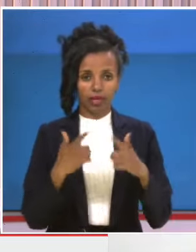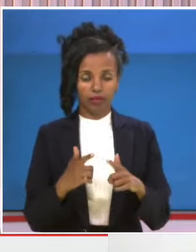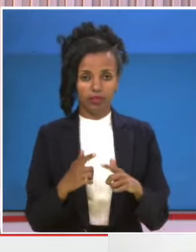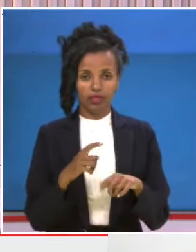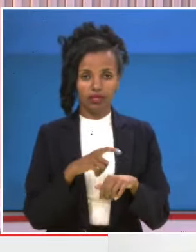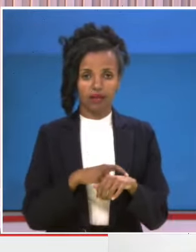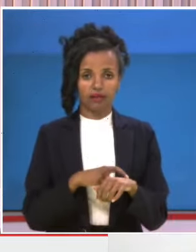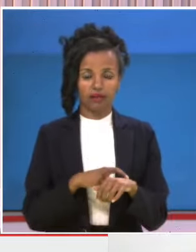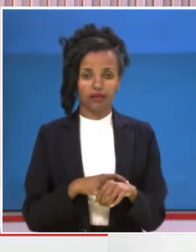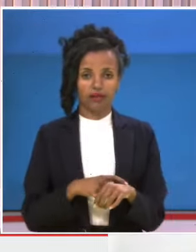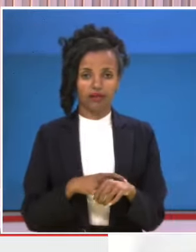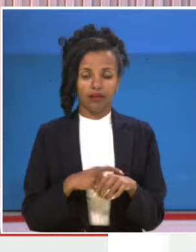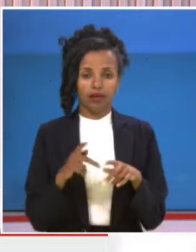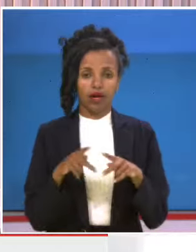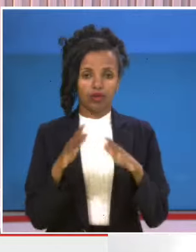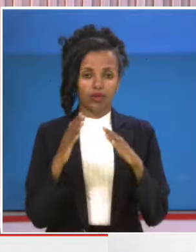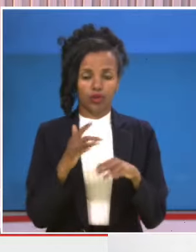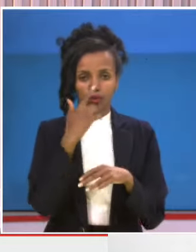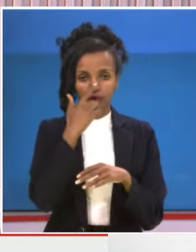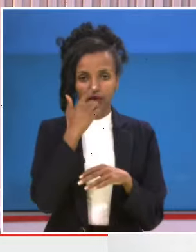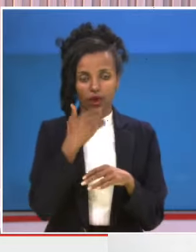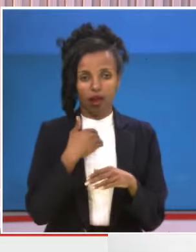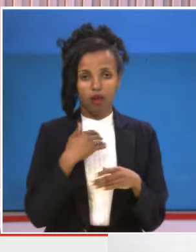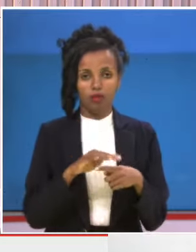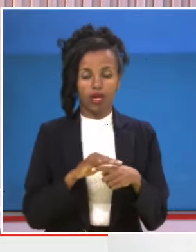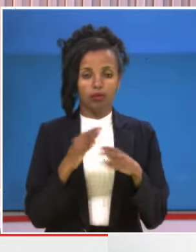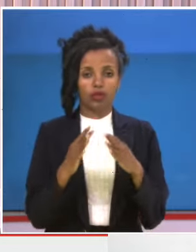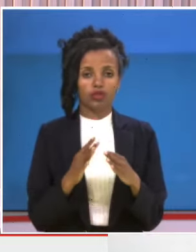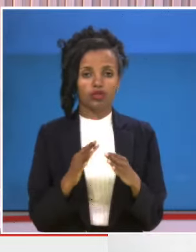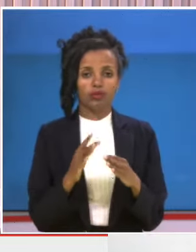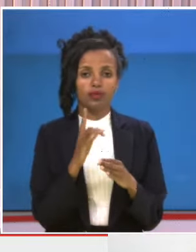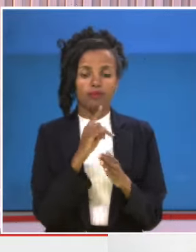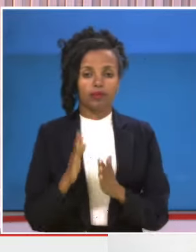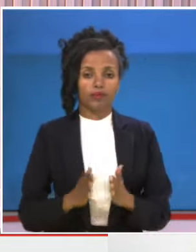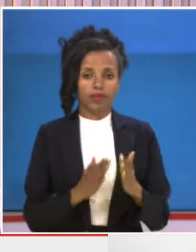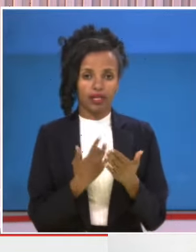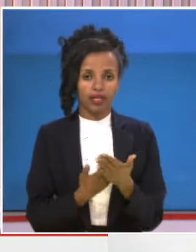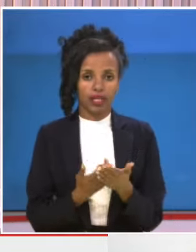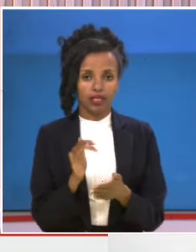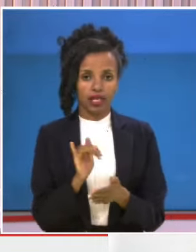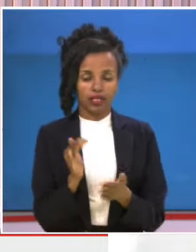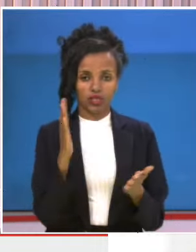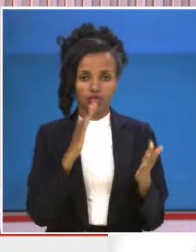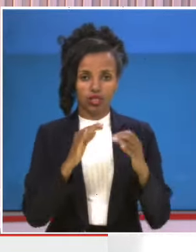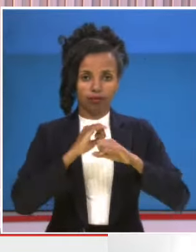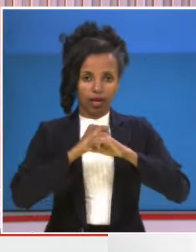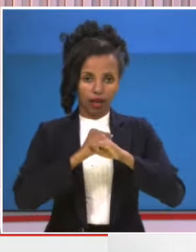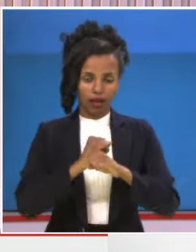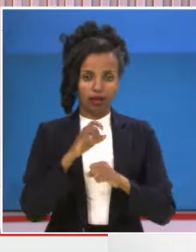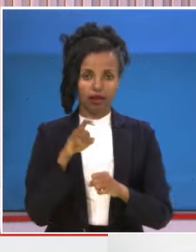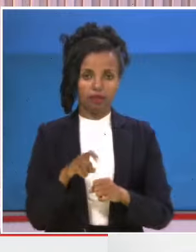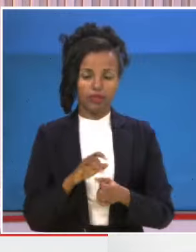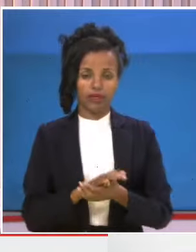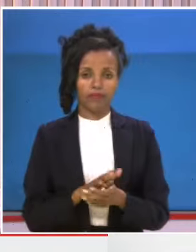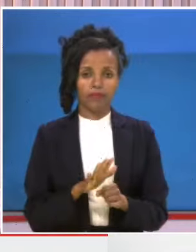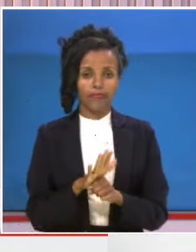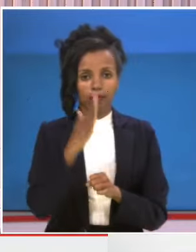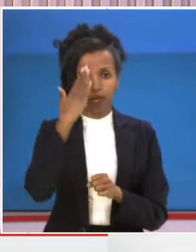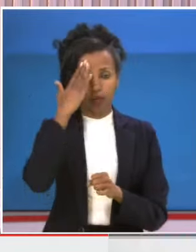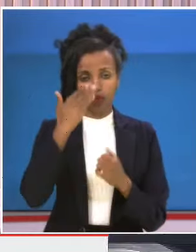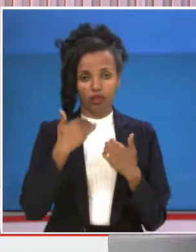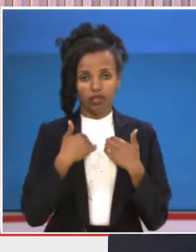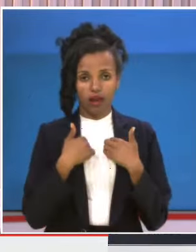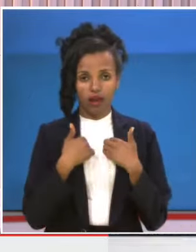አርሶ አደሩም ልምዳለው ባለሙያዎችም በምን መንገድ እንደዚህ አይነትን ችግር መከላከል እንዳለብን በቂ እውቀት